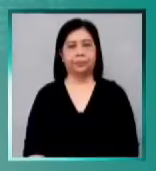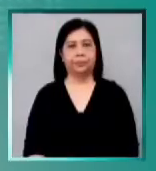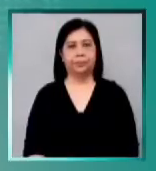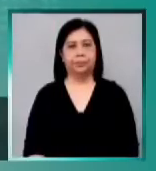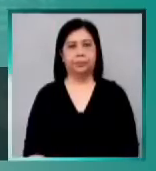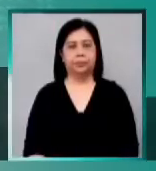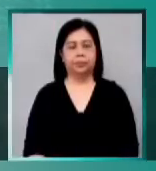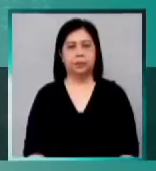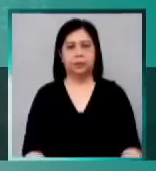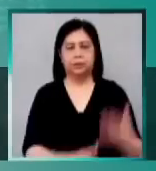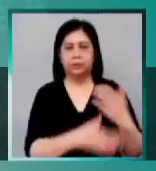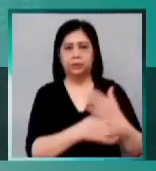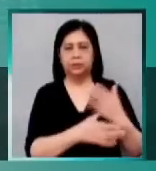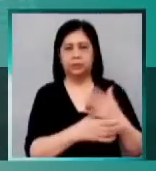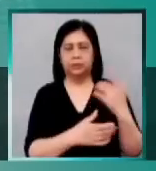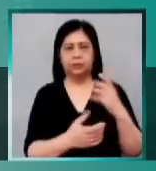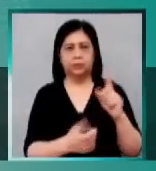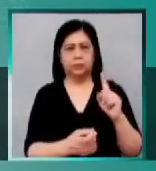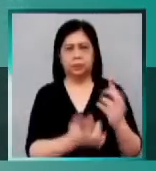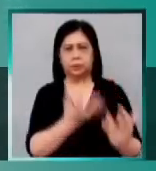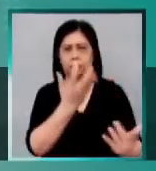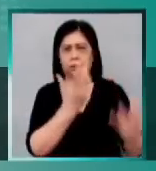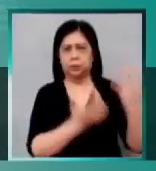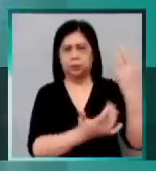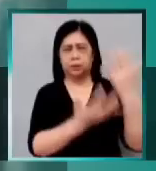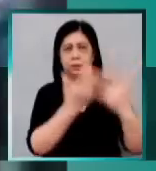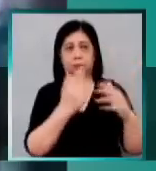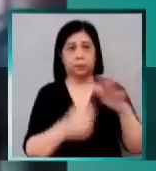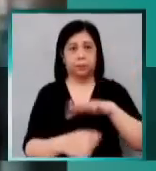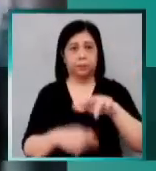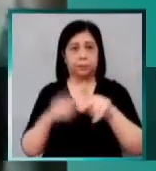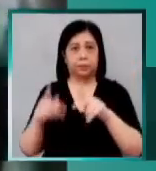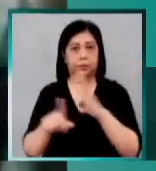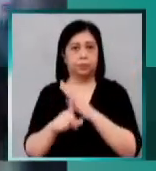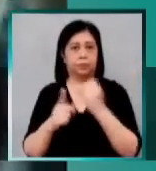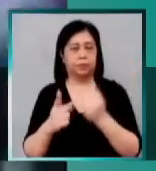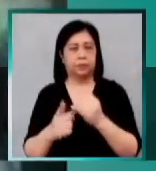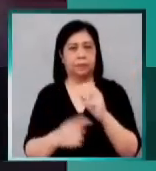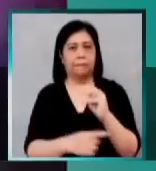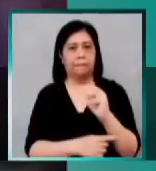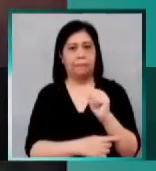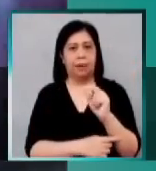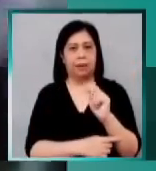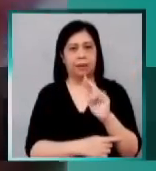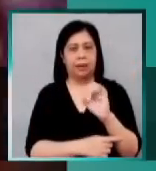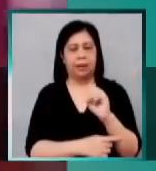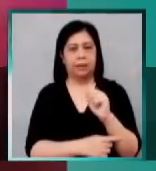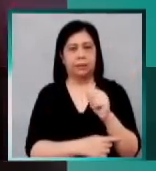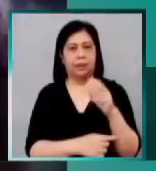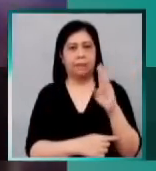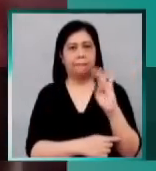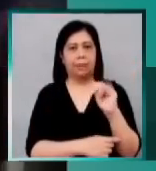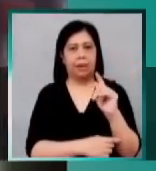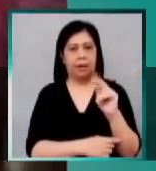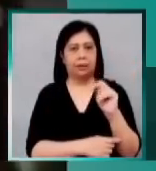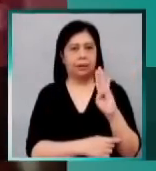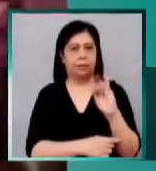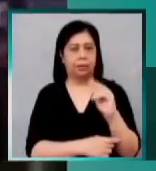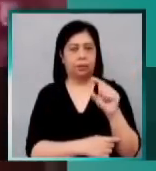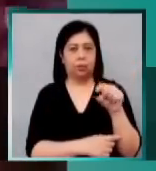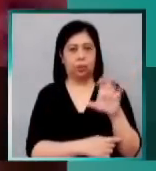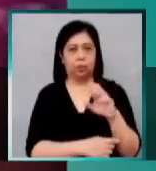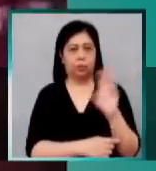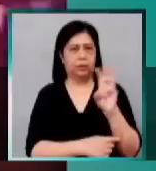Nabulabog ng nagngangalit na apoy ang mga residente ng Barangay Manresa sa Biak na Bato, Quezon City. Pasado alas 6 ng gabi,